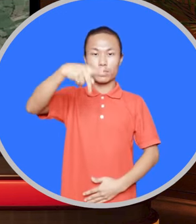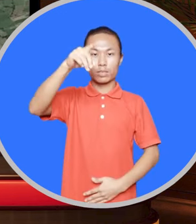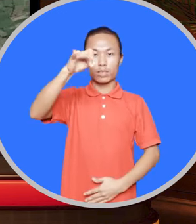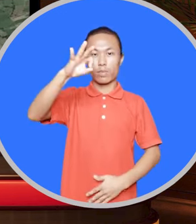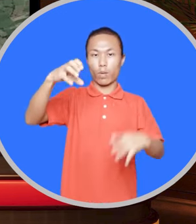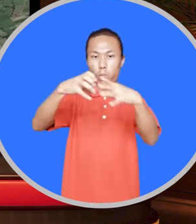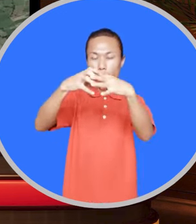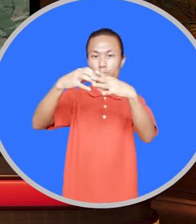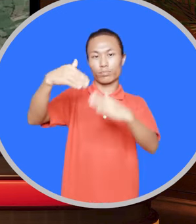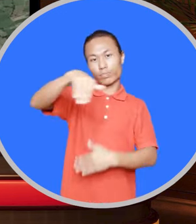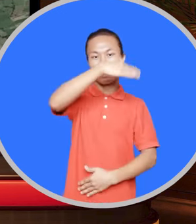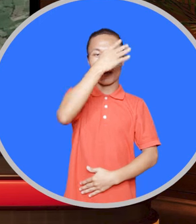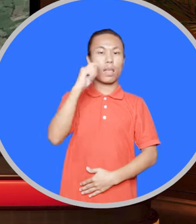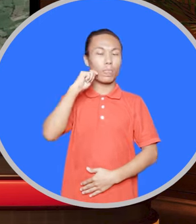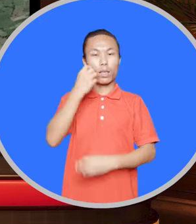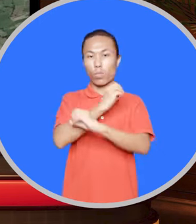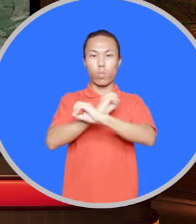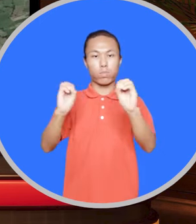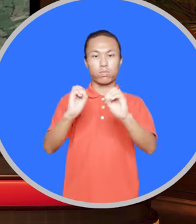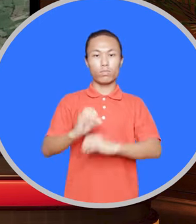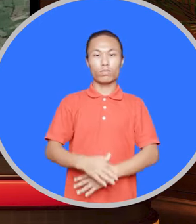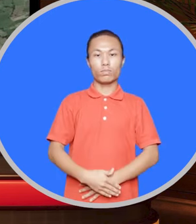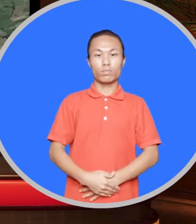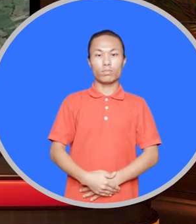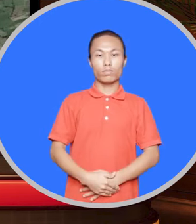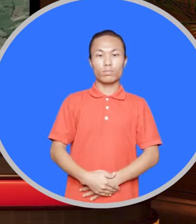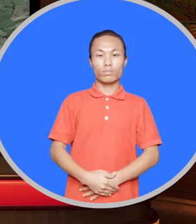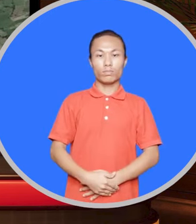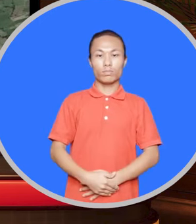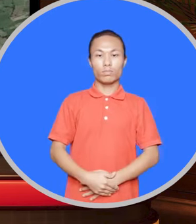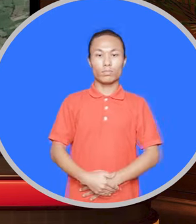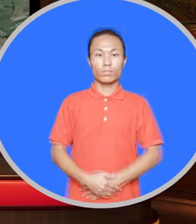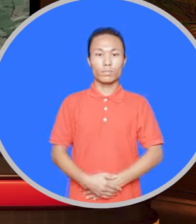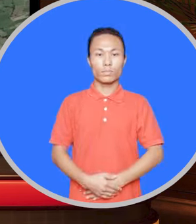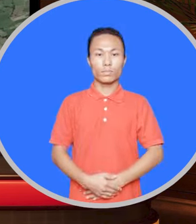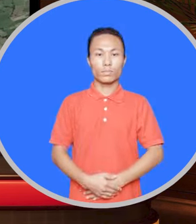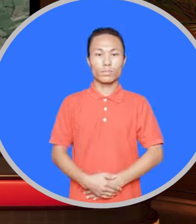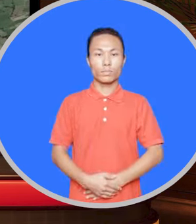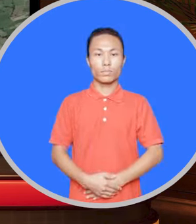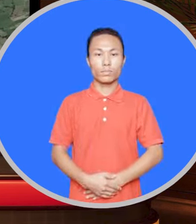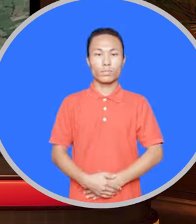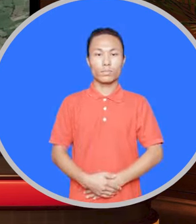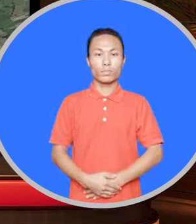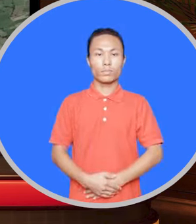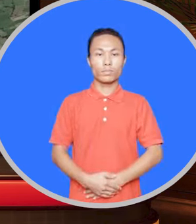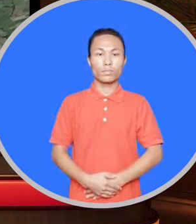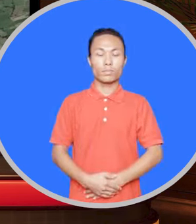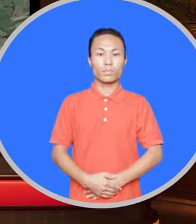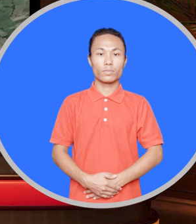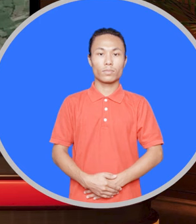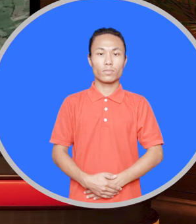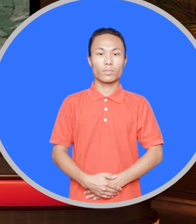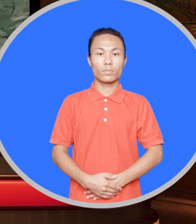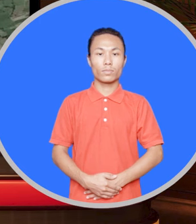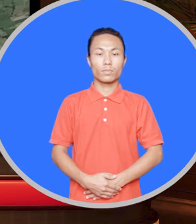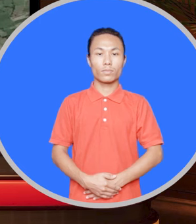ယ်အကြမ်းဖက်စစ်တပ်ရဲ့မပါခစစ်ဌာနချုပ်တပ်နေမြေအတွင်းထိခတ်ခဲတဲ့ကြားကဝင်ရောက်ကဒုတိယအကြိမ်မြောက်အဖြစ်နဲ့